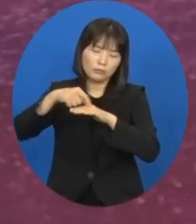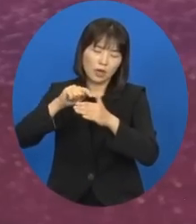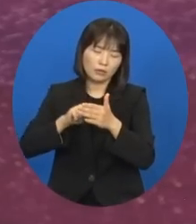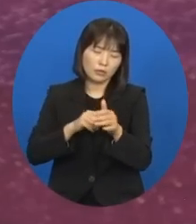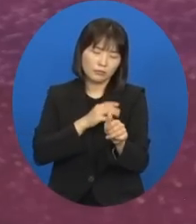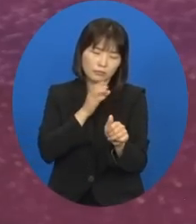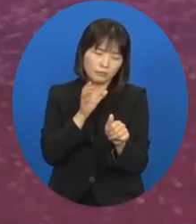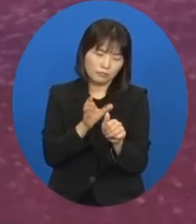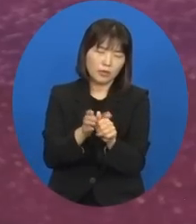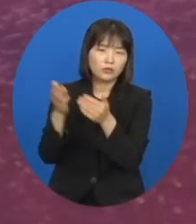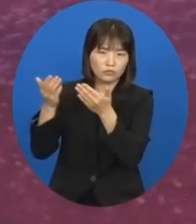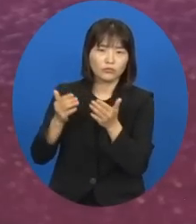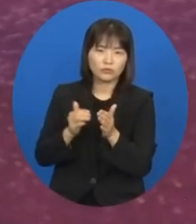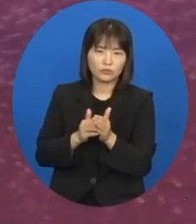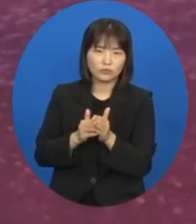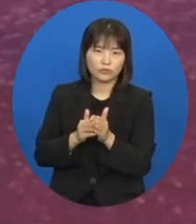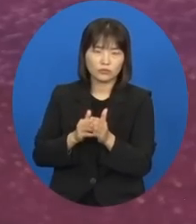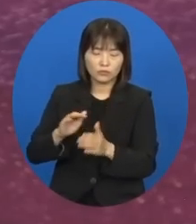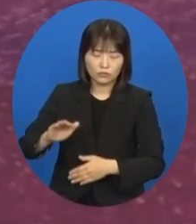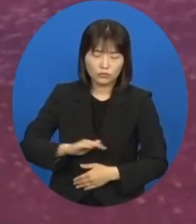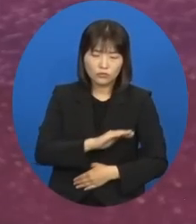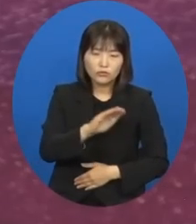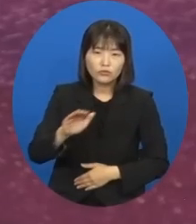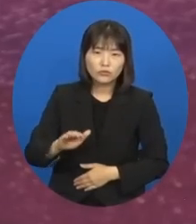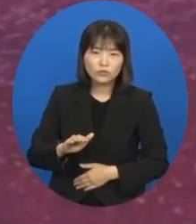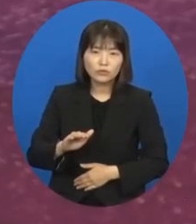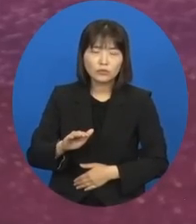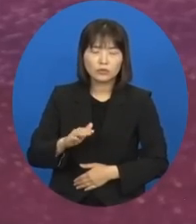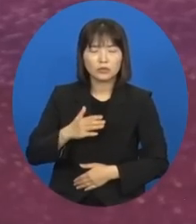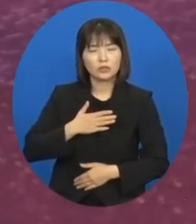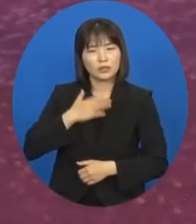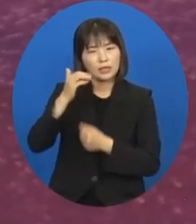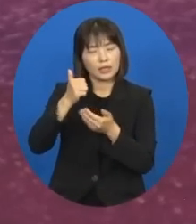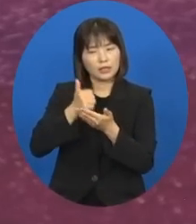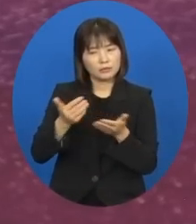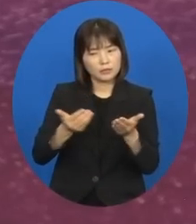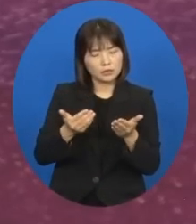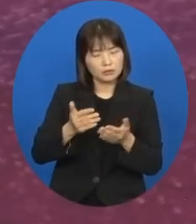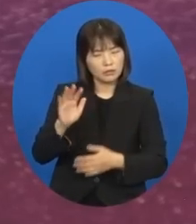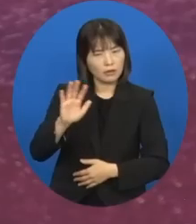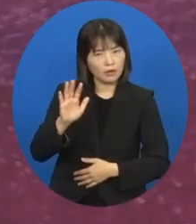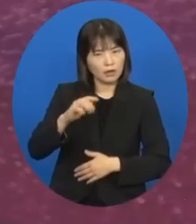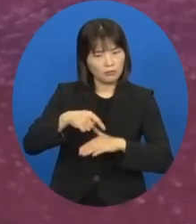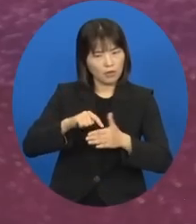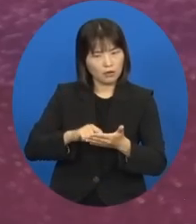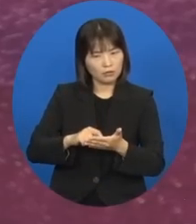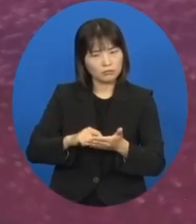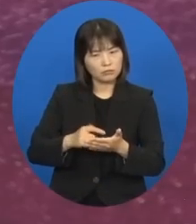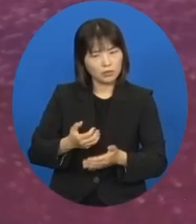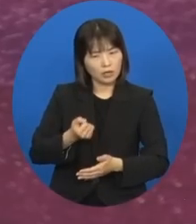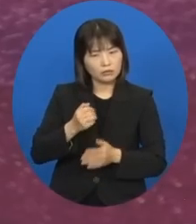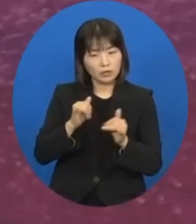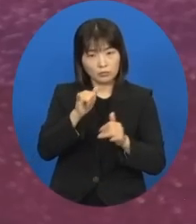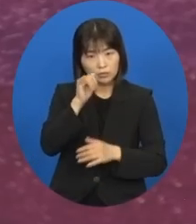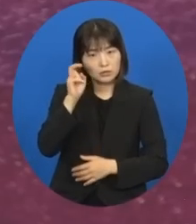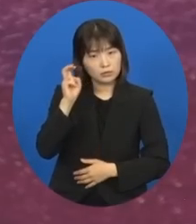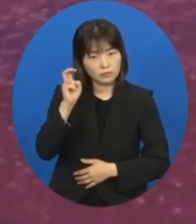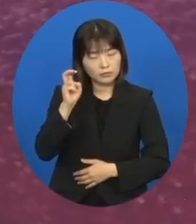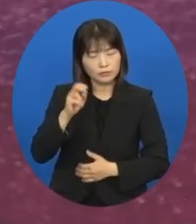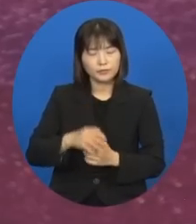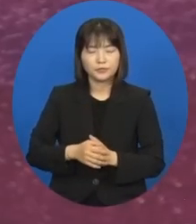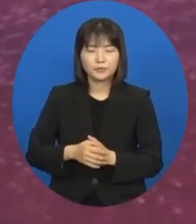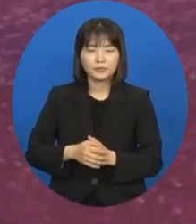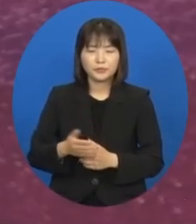맡기셨습니다 우리 중에는 저는 사역하지 않습니다 그런 마음을 가지신 분들이 혹 계실지 모르겠습니다 그때